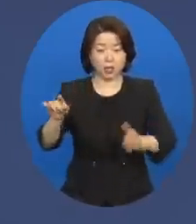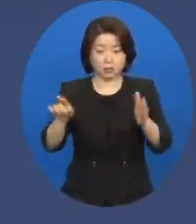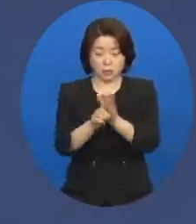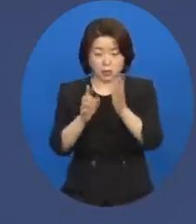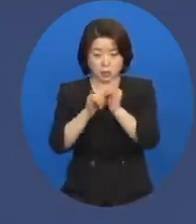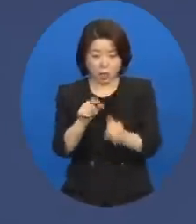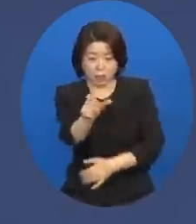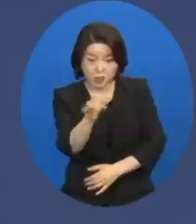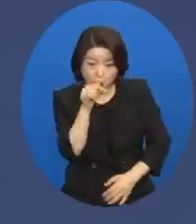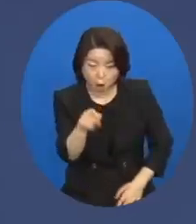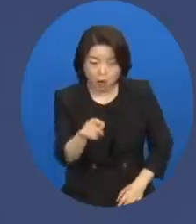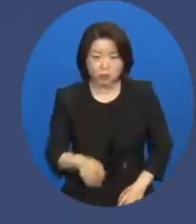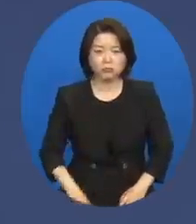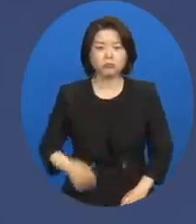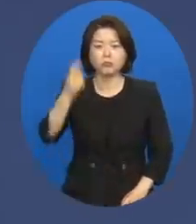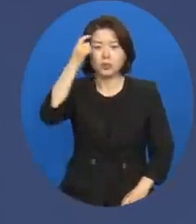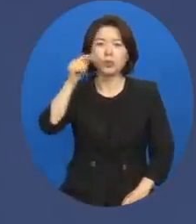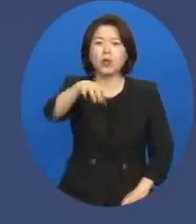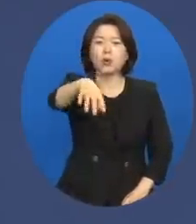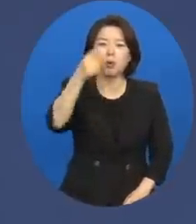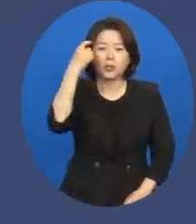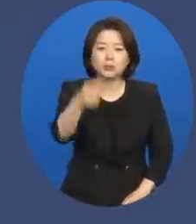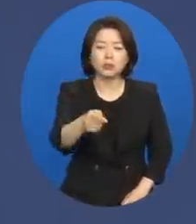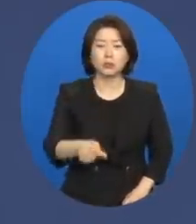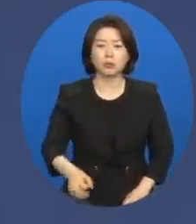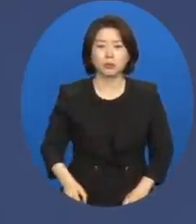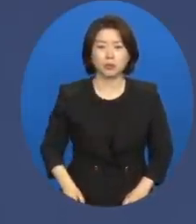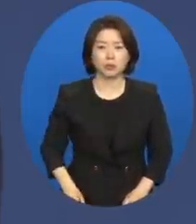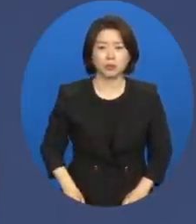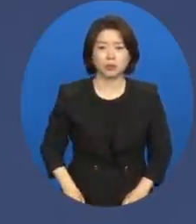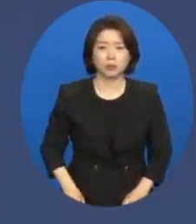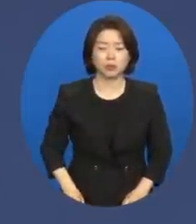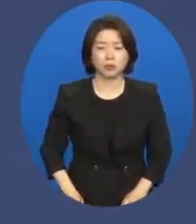보이면 너 지금 거기 왜 있니?